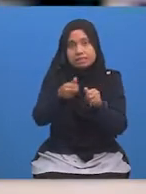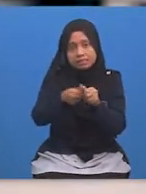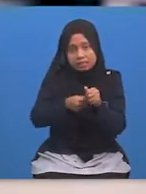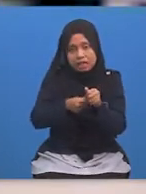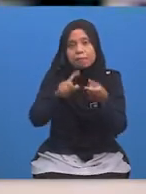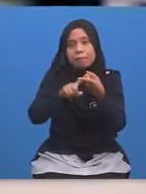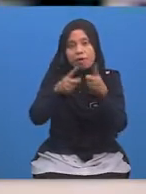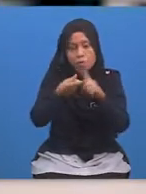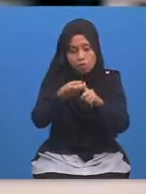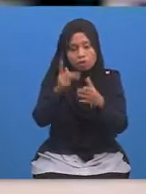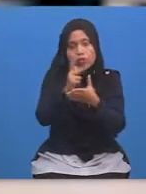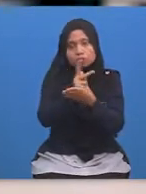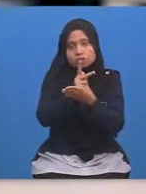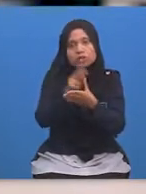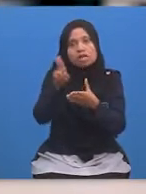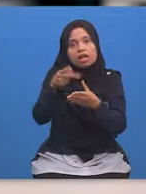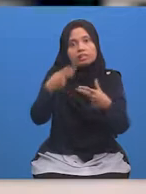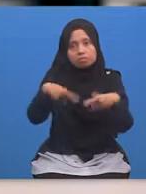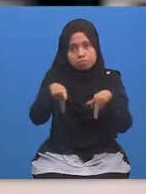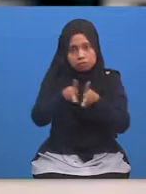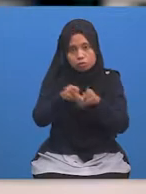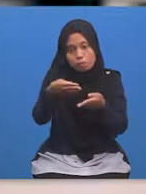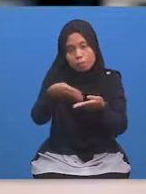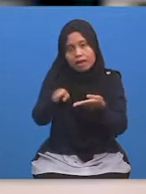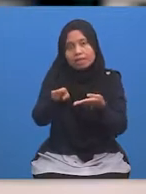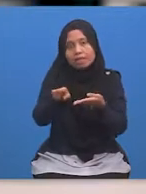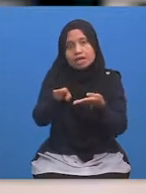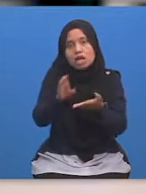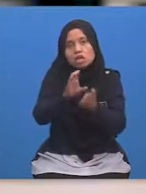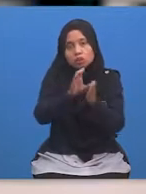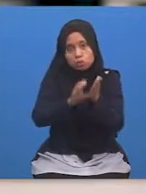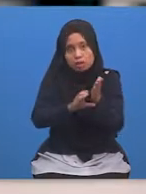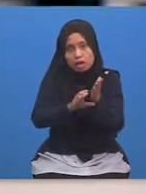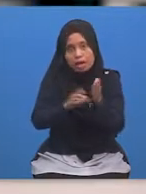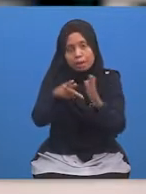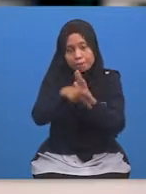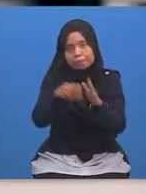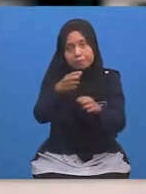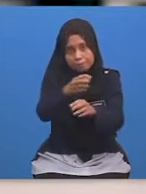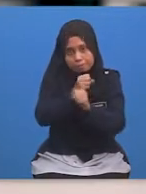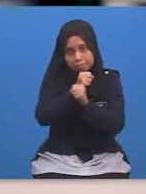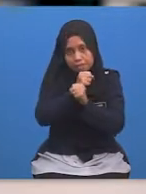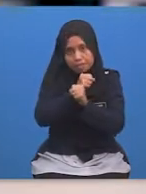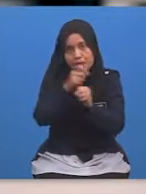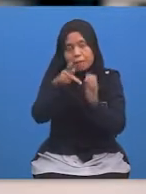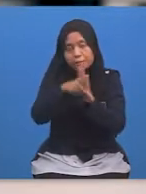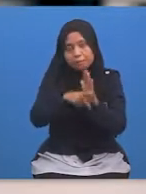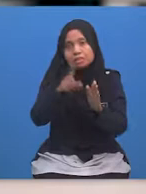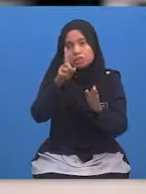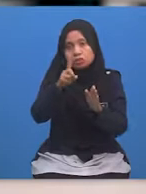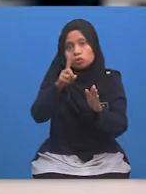rakan kongsi hanya perlu membayar cukai pendapatan